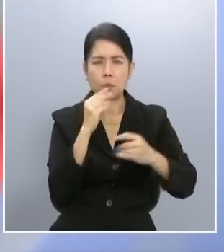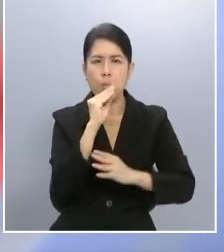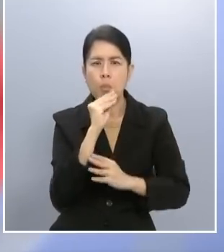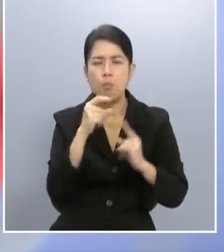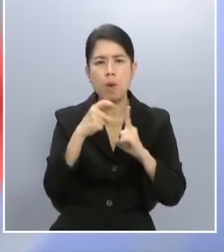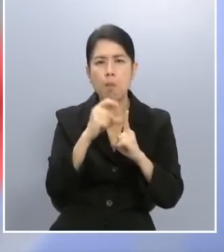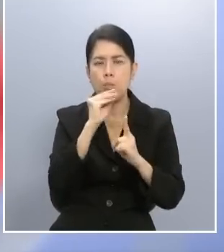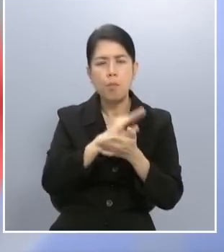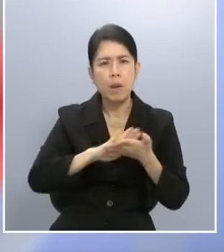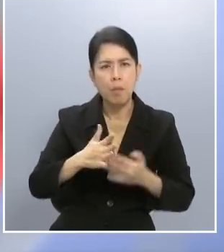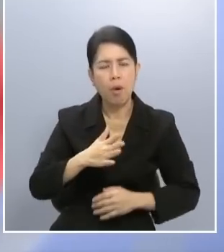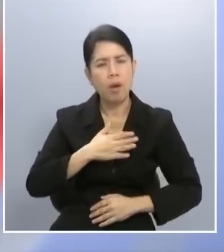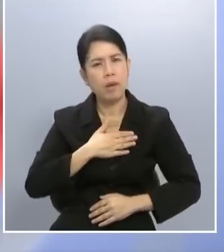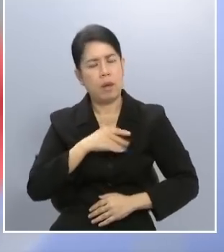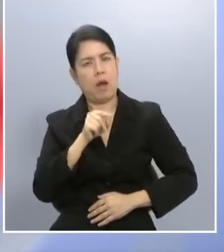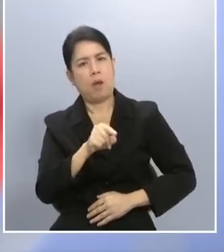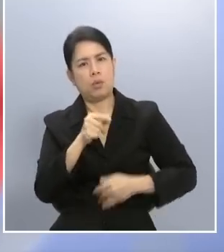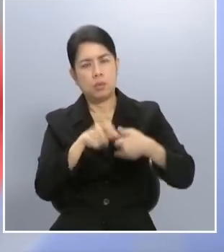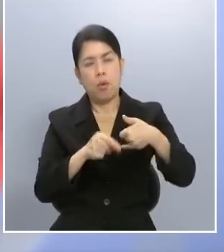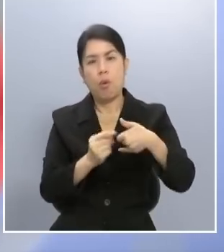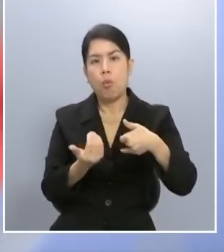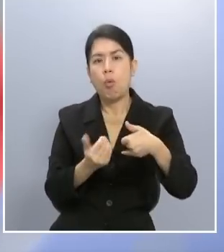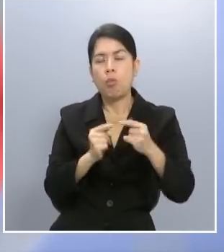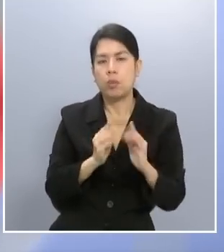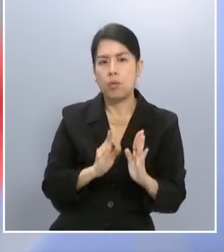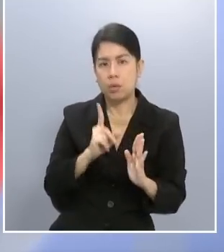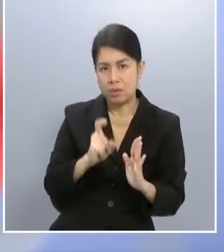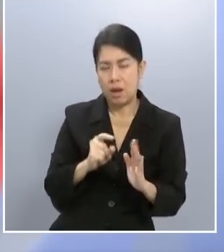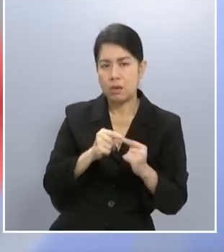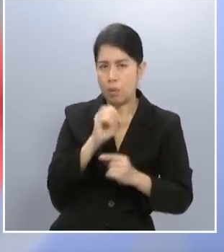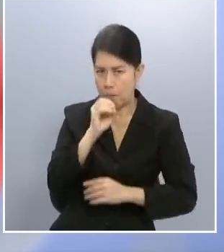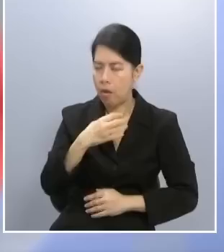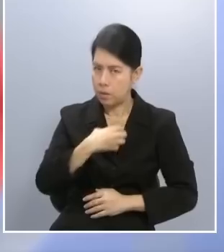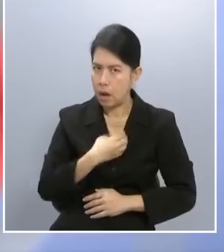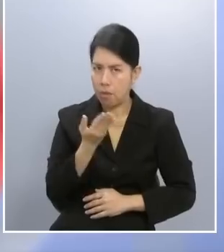ลูกสาวก็เลยไม่สบายใจเลยอยากออกมาพูดข้อเท็จจริงให้ฟัง